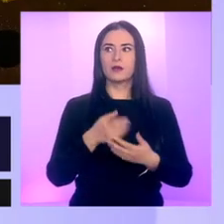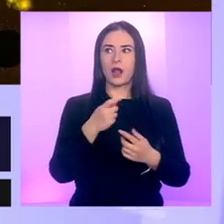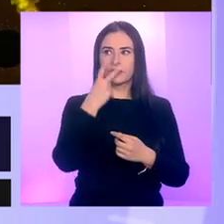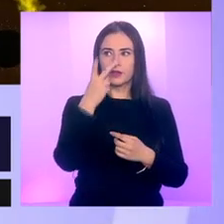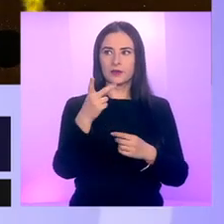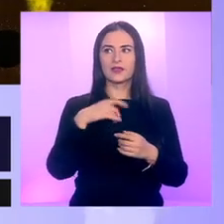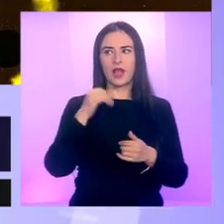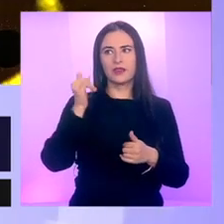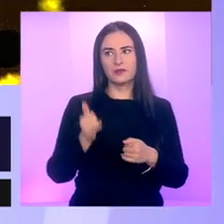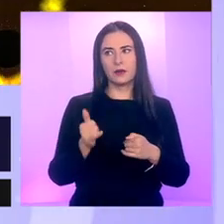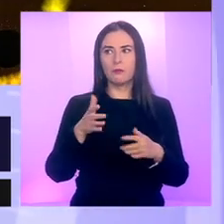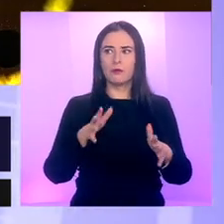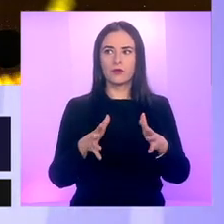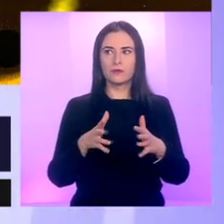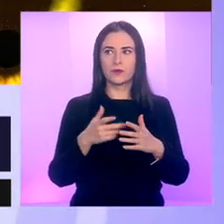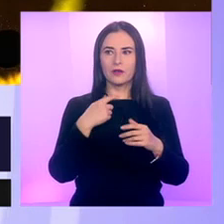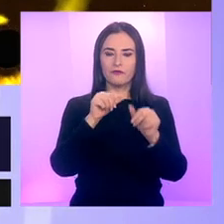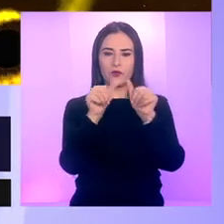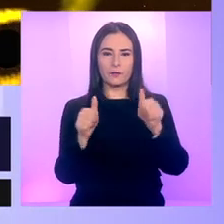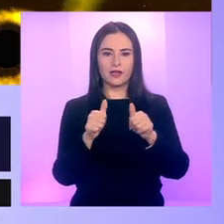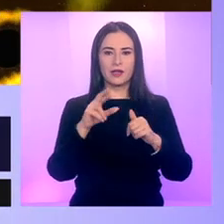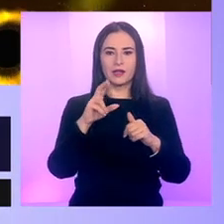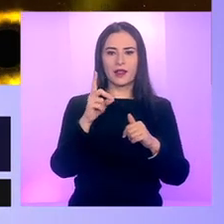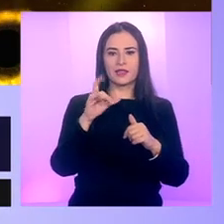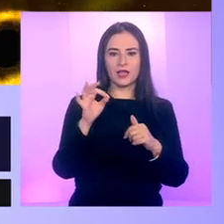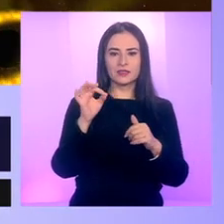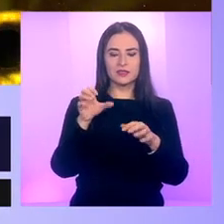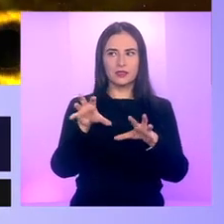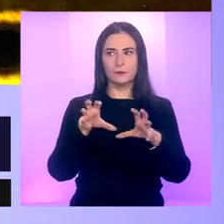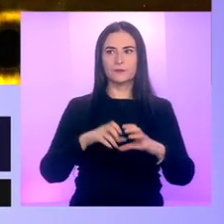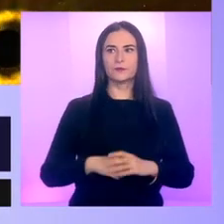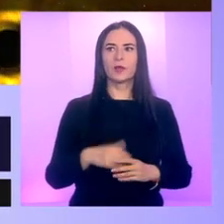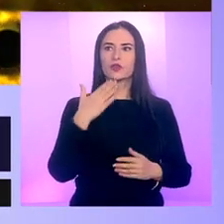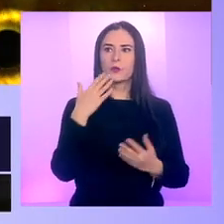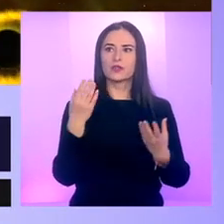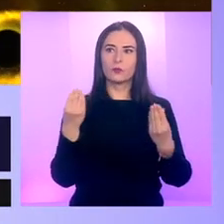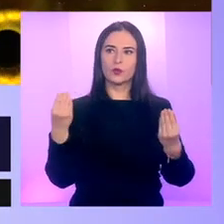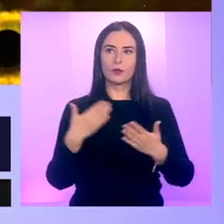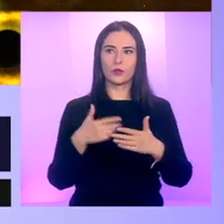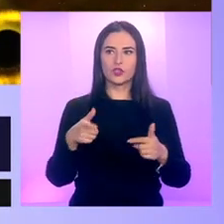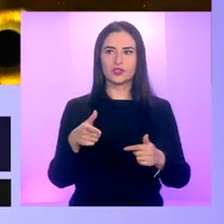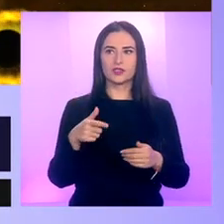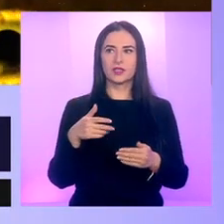pe viitor, probabil, vor modela și alte proprietăți ale radiației. Mulțumesc